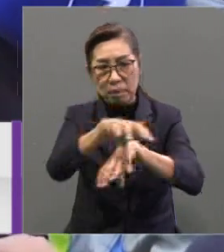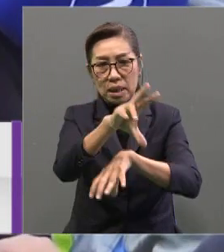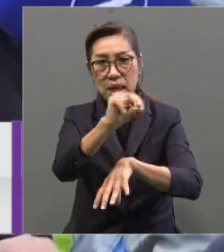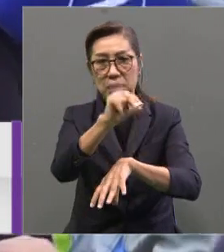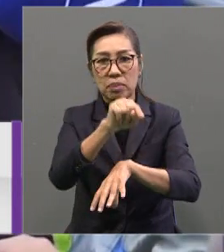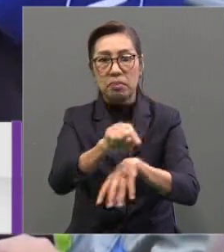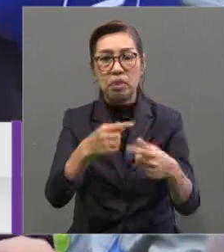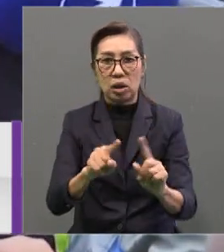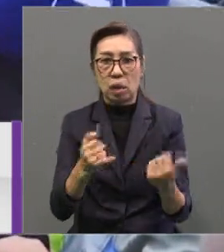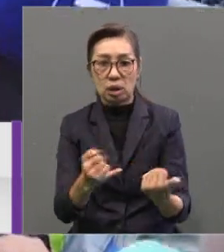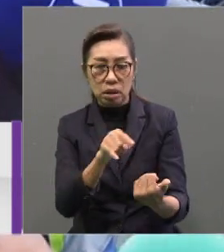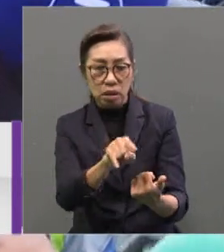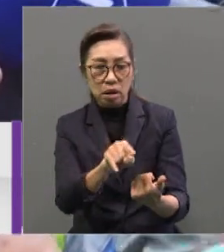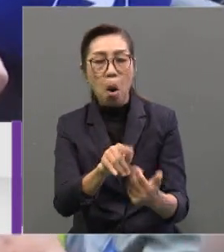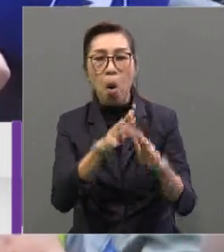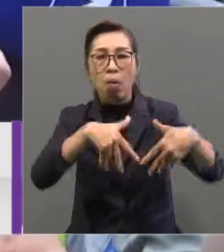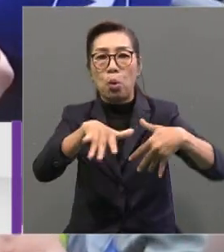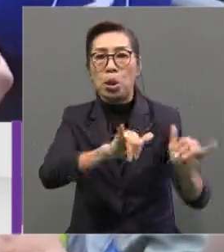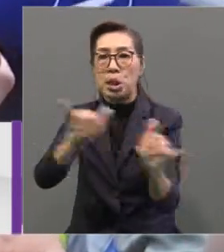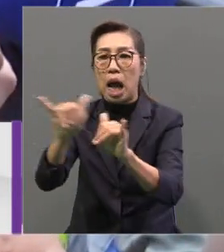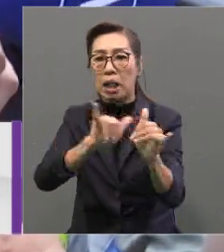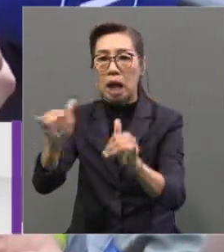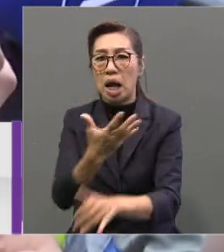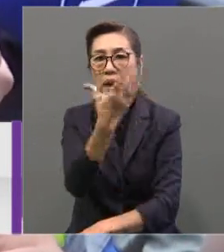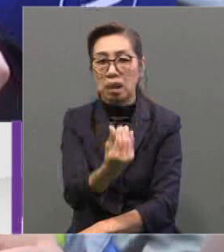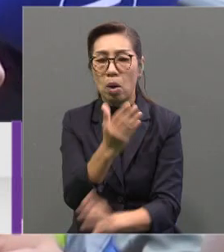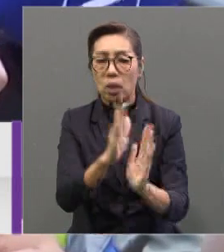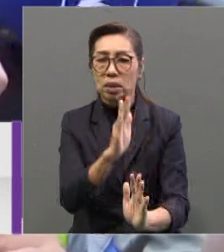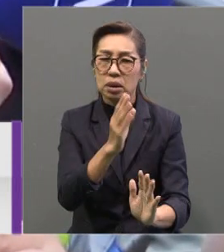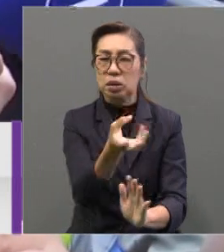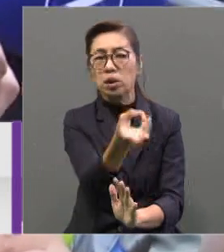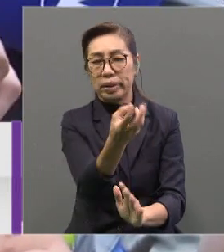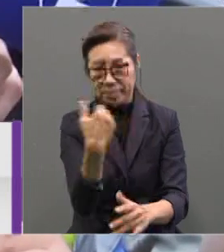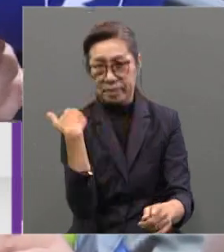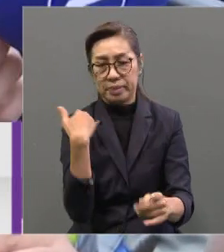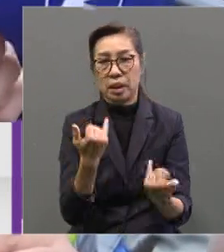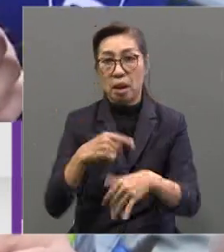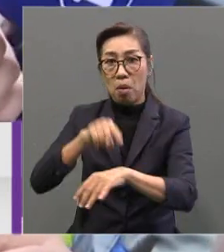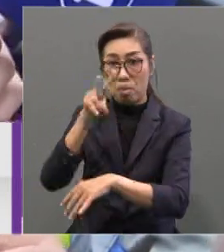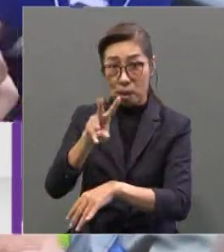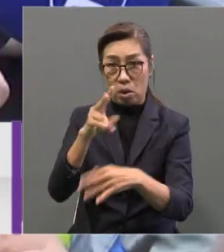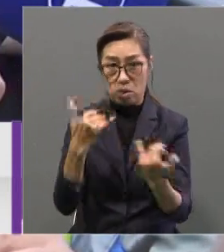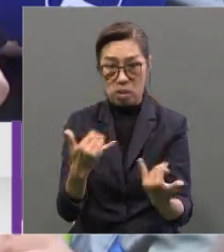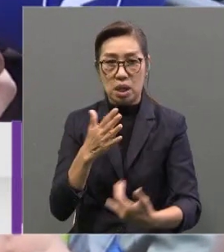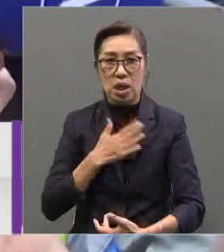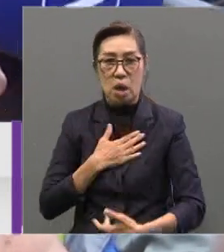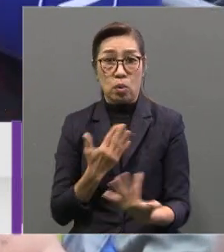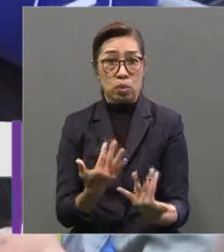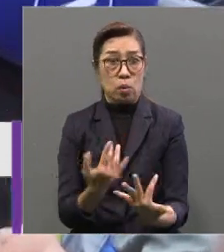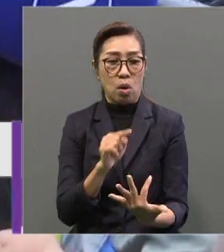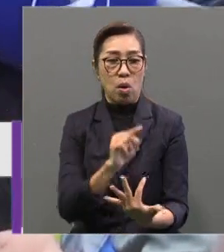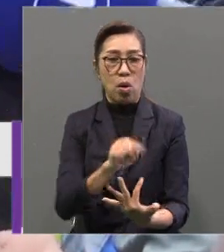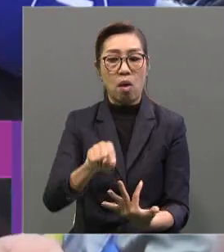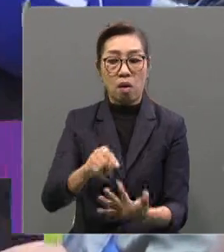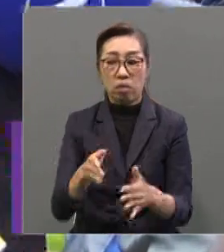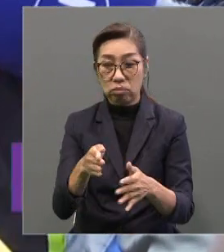ตอนนี้เท่าที่ทราบเนี่ยอยู่ไม่กี่หลังแล้วเดี๋ยวช่วงบ่ายนะฮะช่วงบ่ายประมาณสักบ่าย2ซึ่งเราต้องรอให้ทางฝ่ายอำนวย